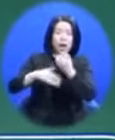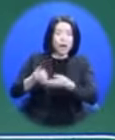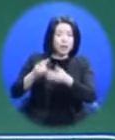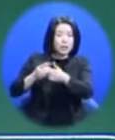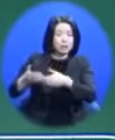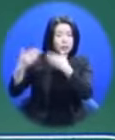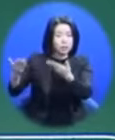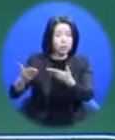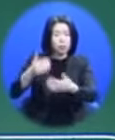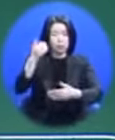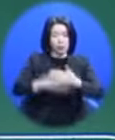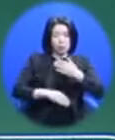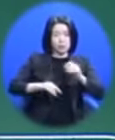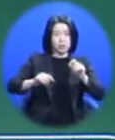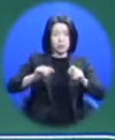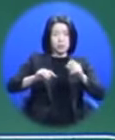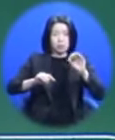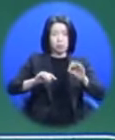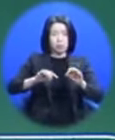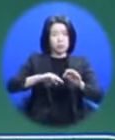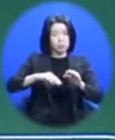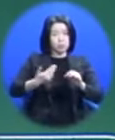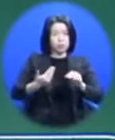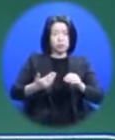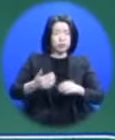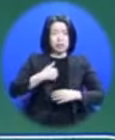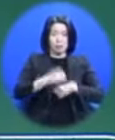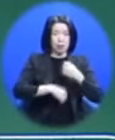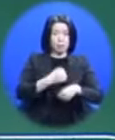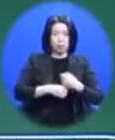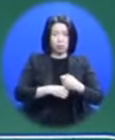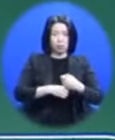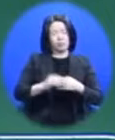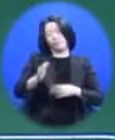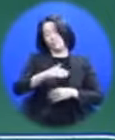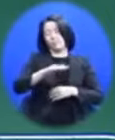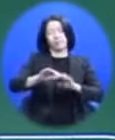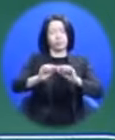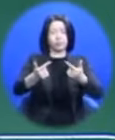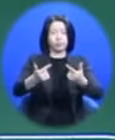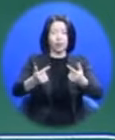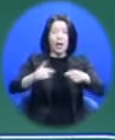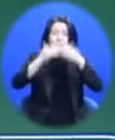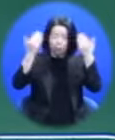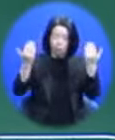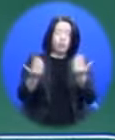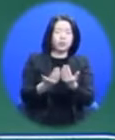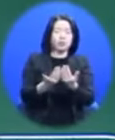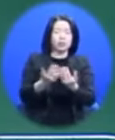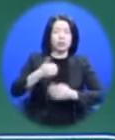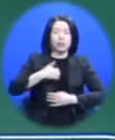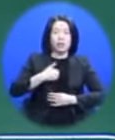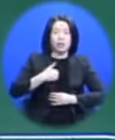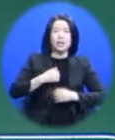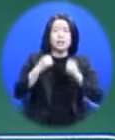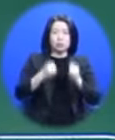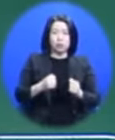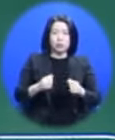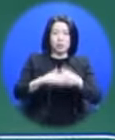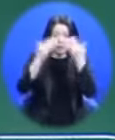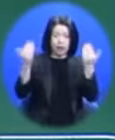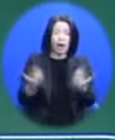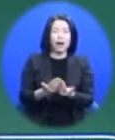내 거니까 내 맘대로 이게 절대 아닙니다. 모든 것 내 모든 것, 나의 존재